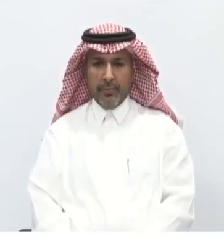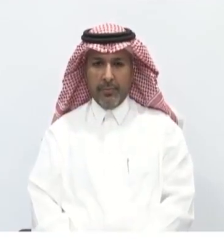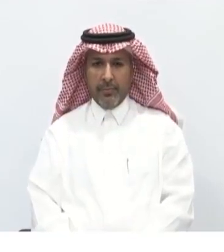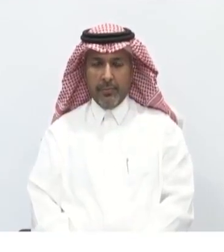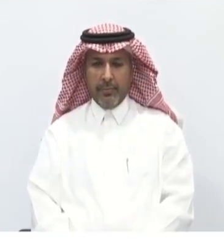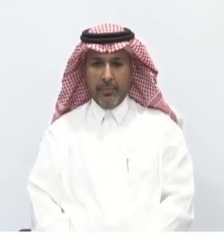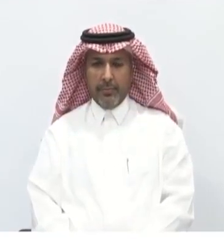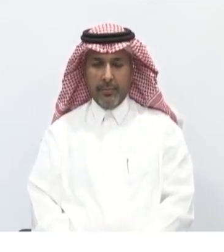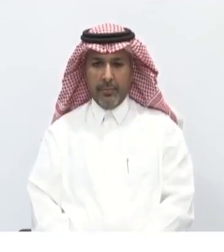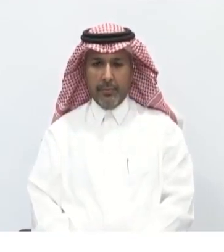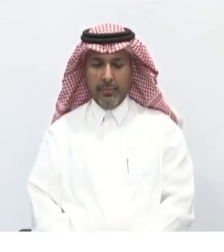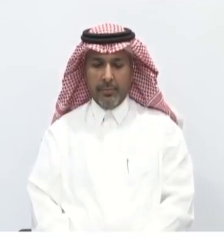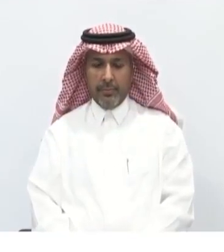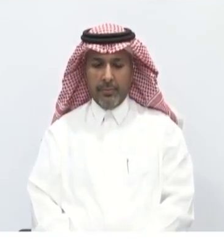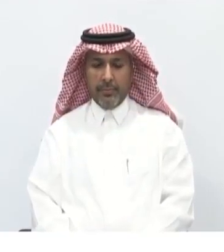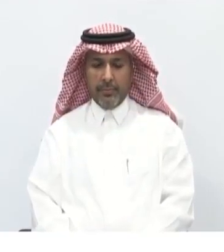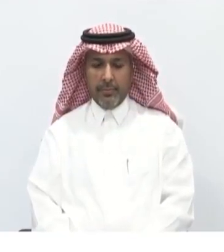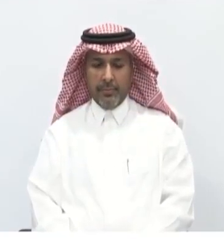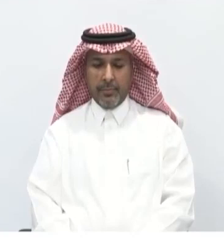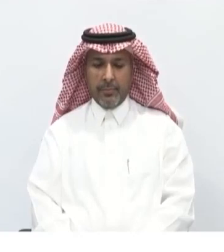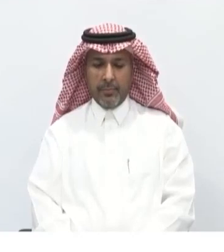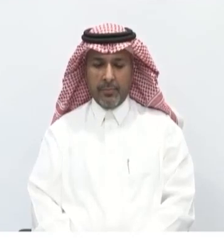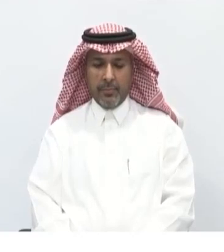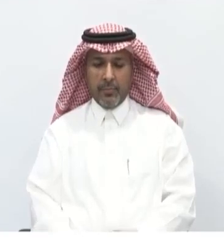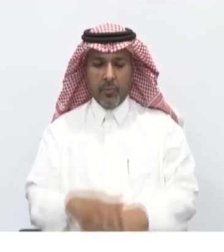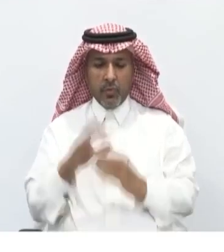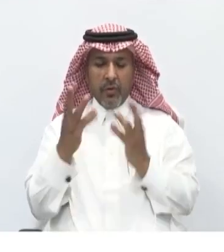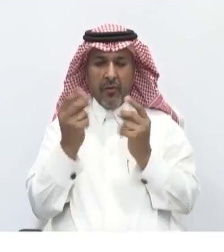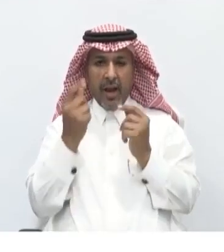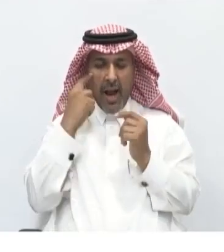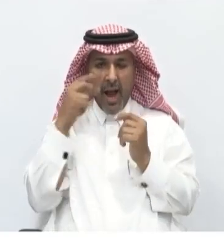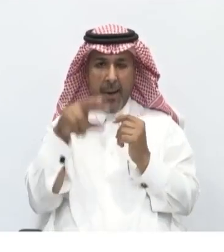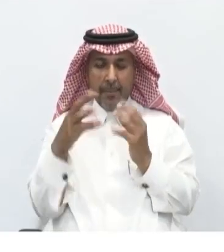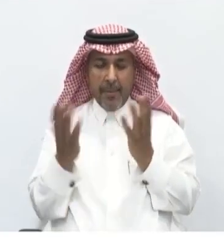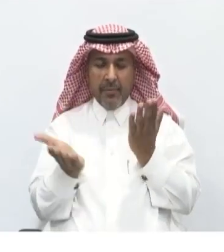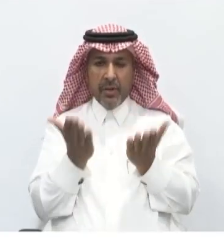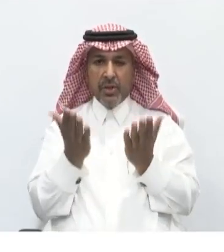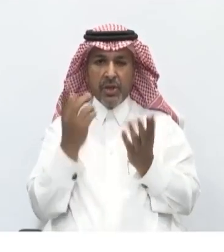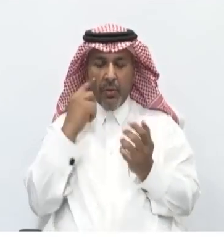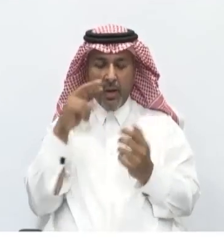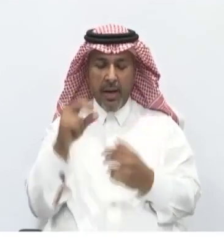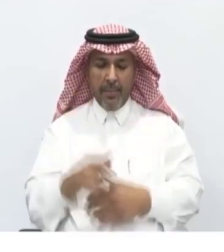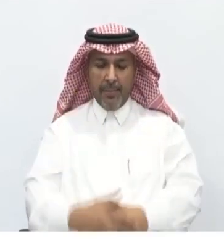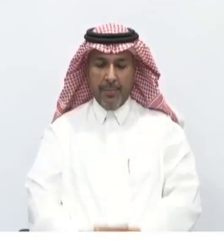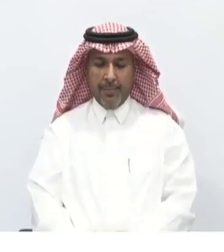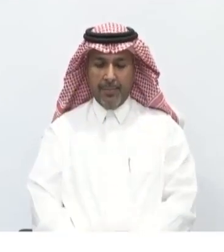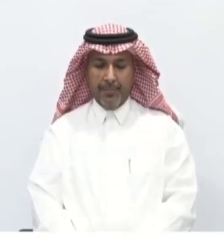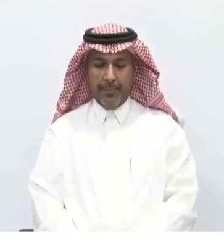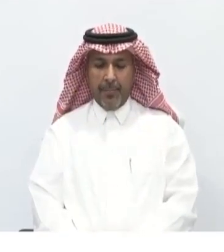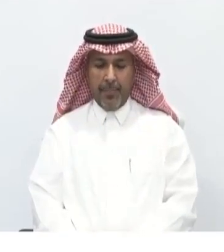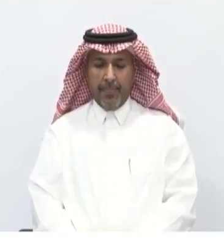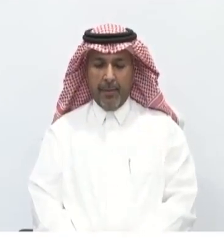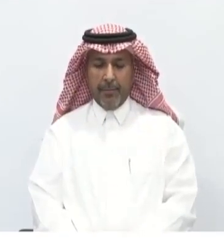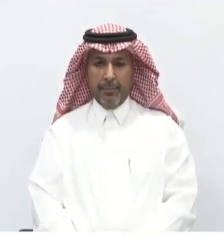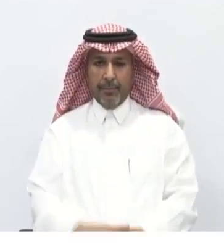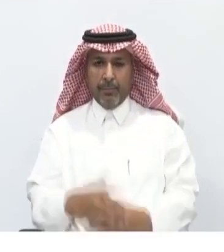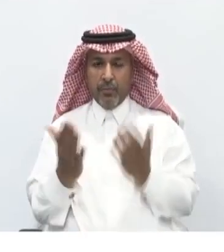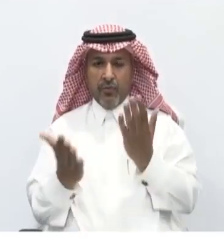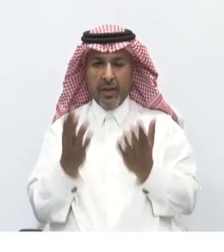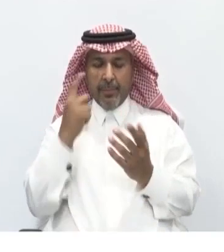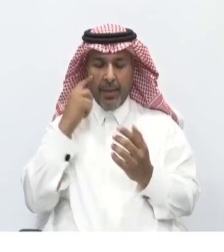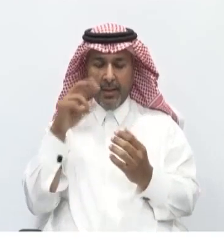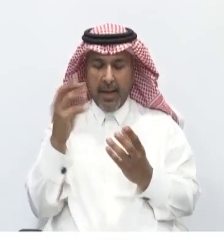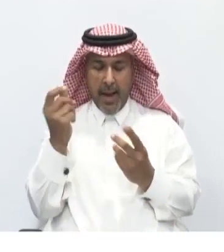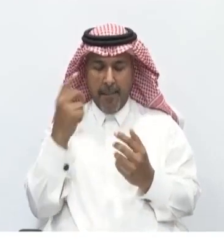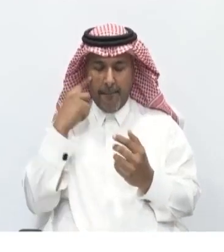تستحدث بالتفاعل الكيميائي طبعا تتساوى كميه المواد الناتجه عند نهايه التفاعل مع كميه المواد المستخدمه في بدايه